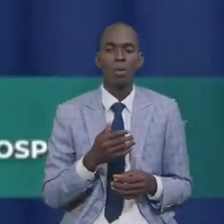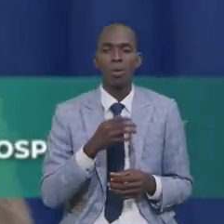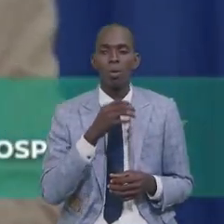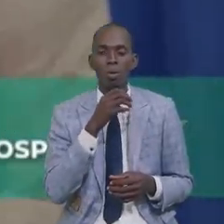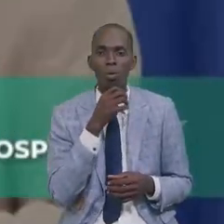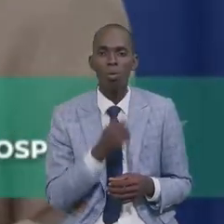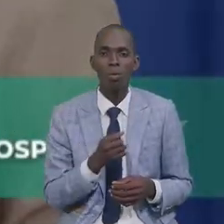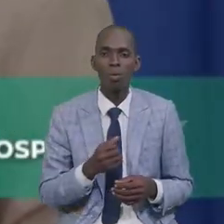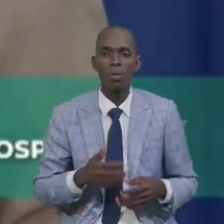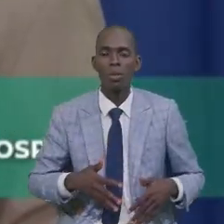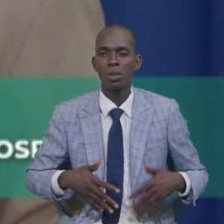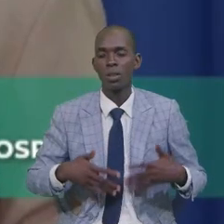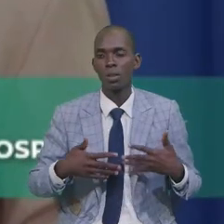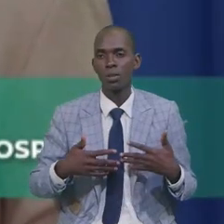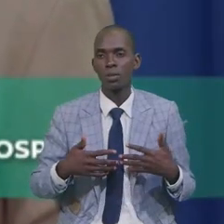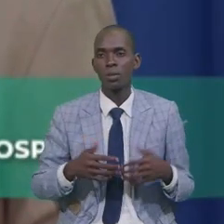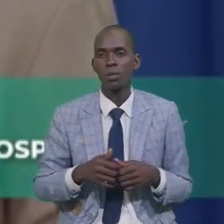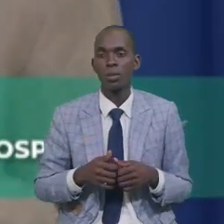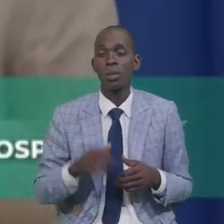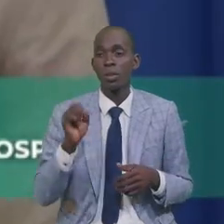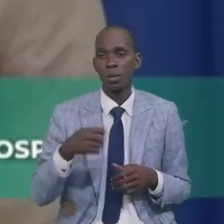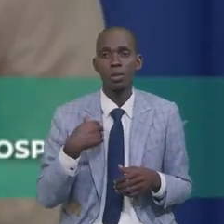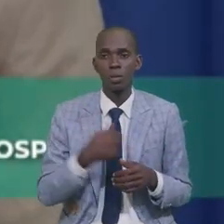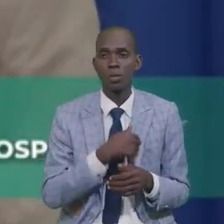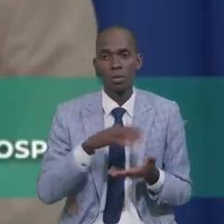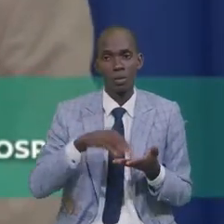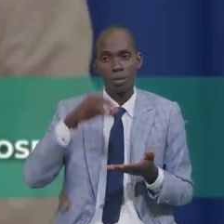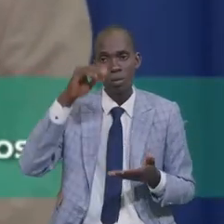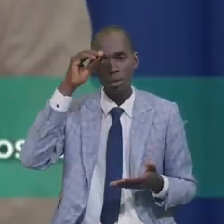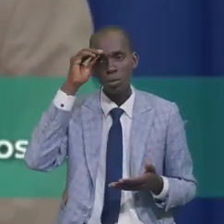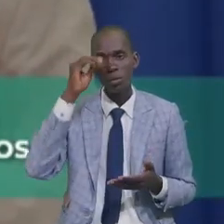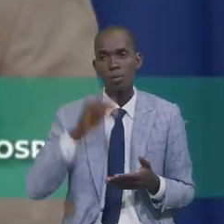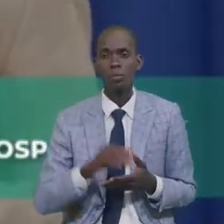Dans notre ancienne vie, avant de venir au Seigneur, nous avons appris.